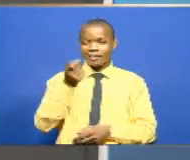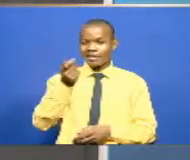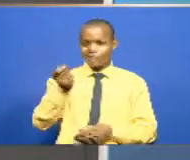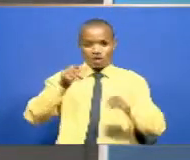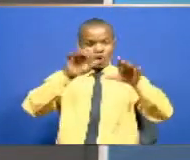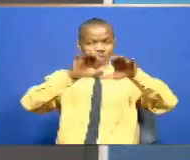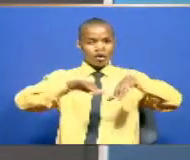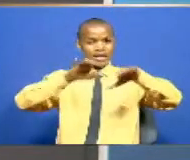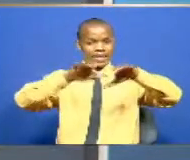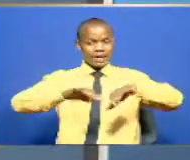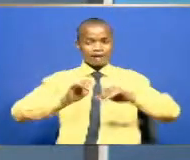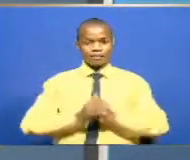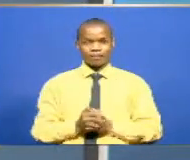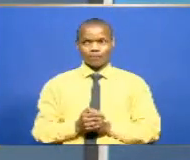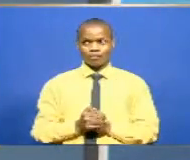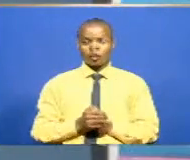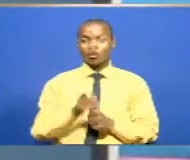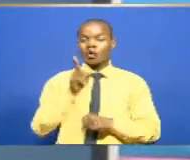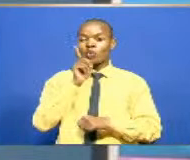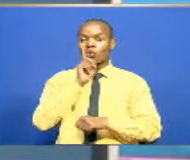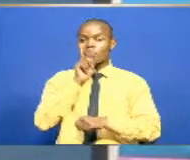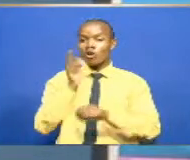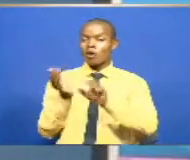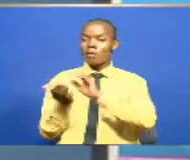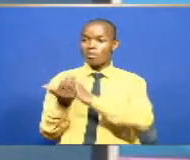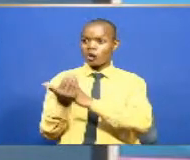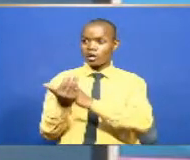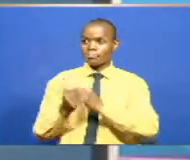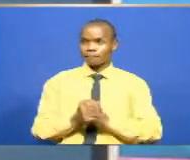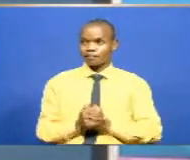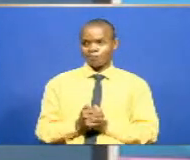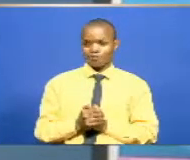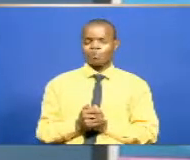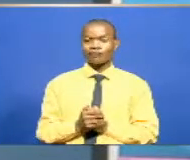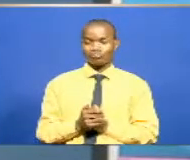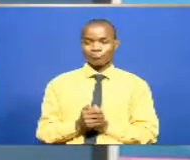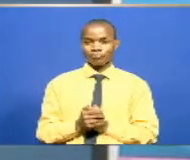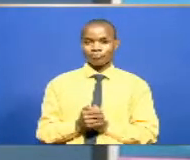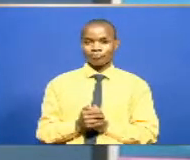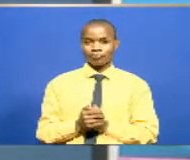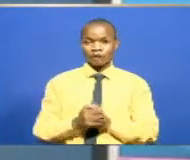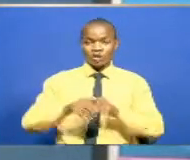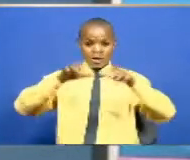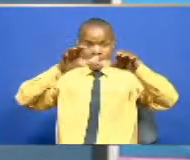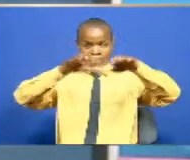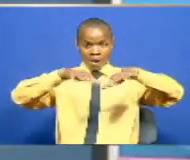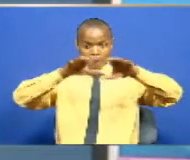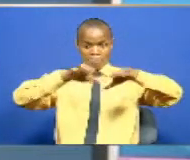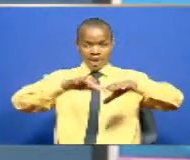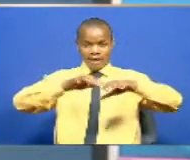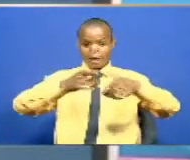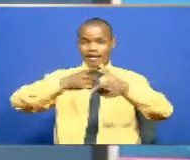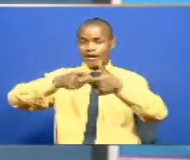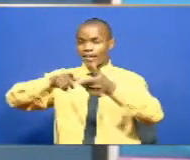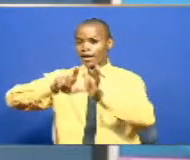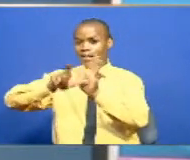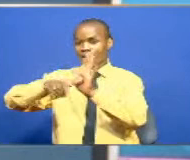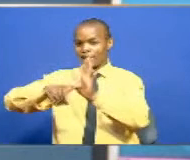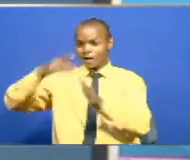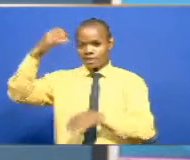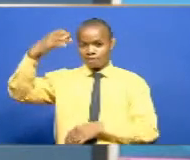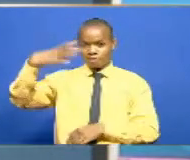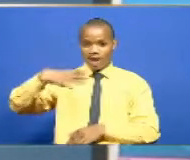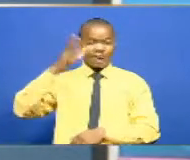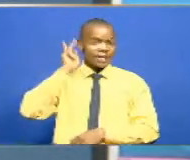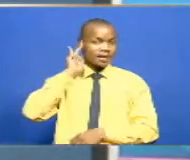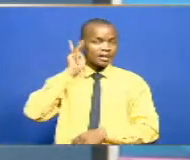chache. Na itakapotimu kesho asubuhi, ni kwamba mvua itakayopisha vipindi vya jua na tarajiwa katika maeneo ya Kisii, maeneo ya